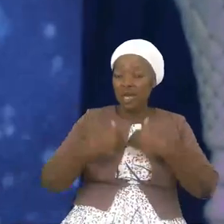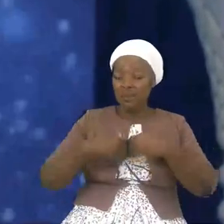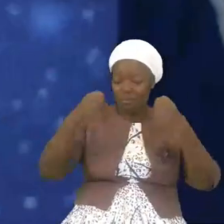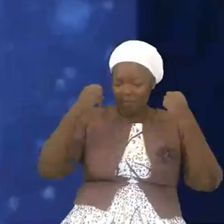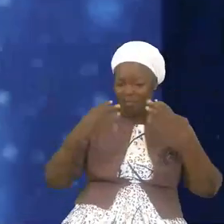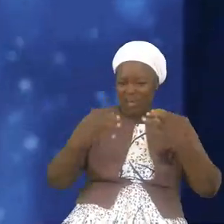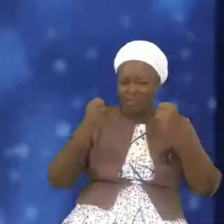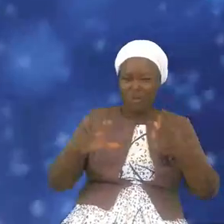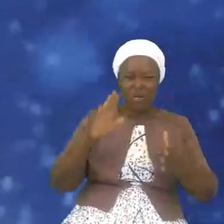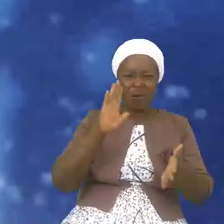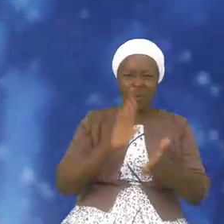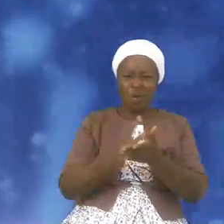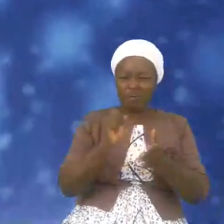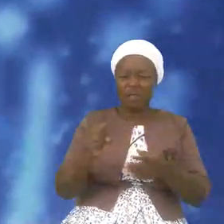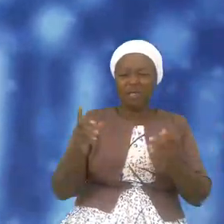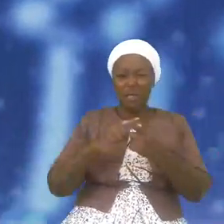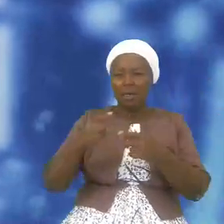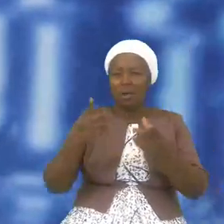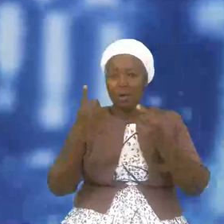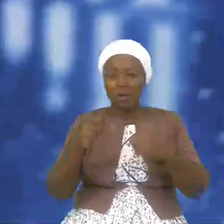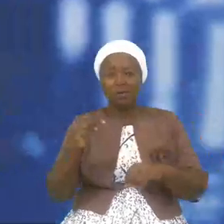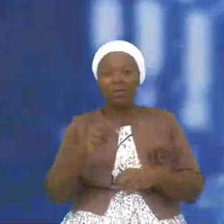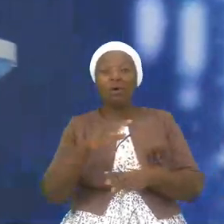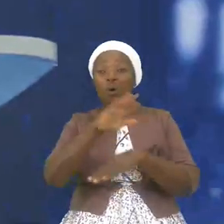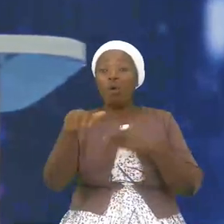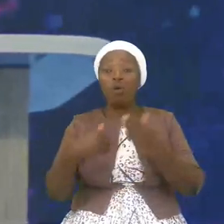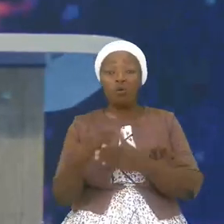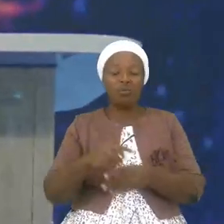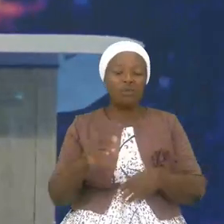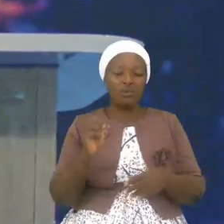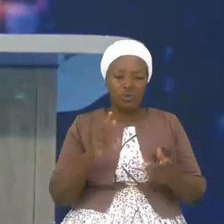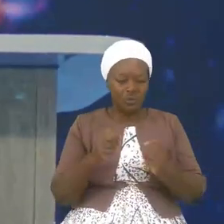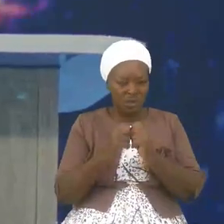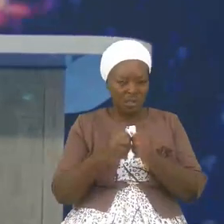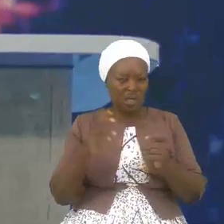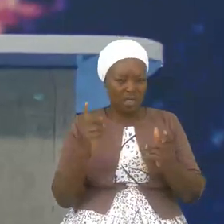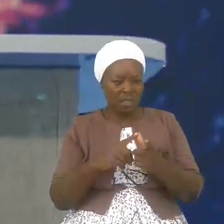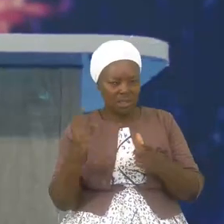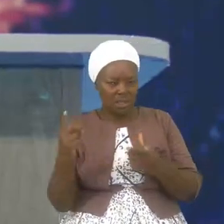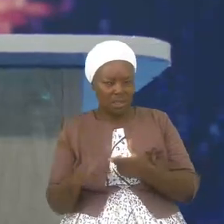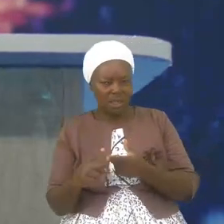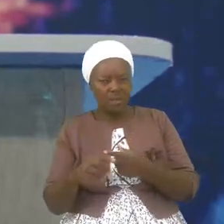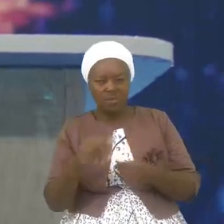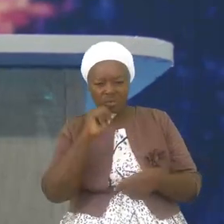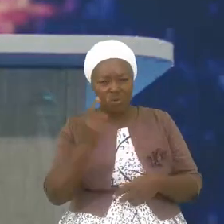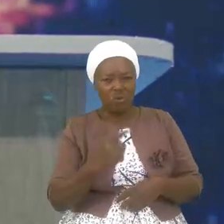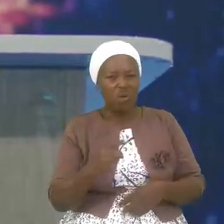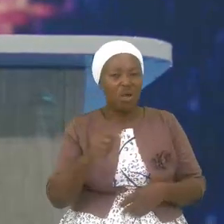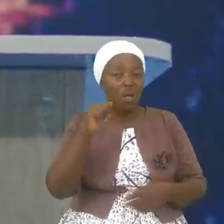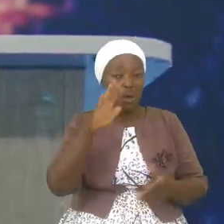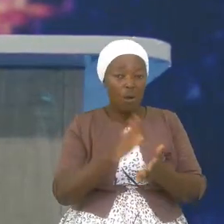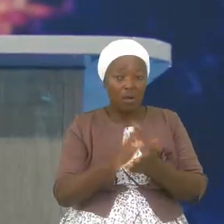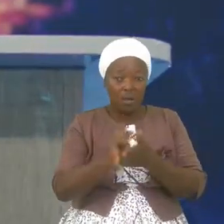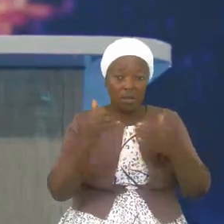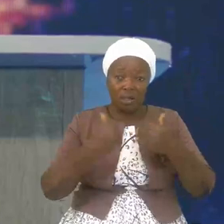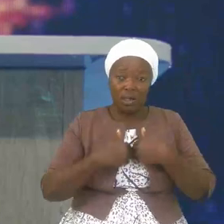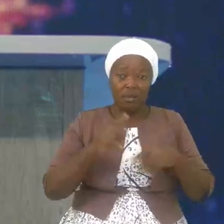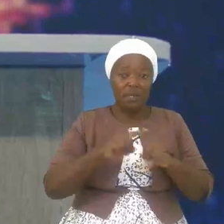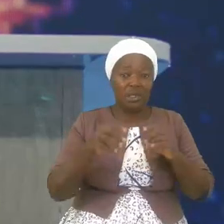il les a rassemblées, et les concubines, pire. Il n'avait pas seulement que des femmes, il avait des